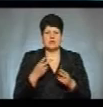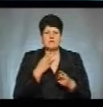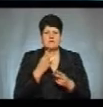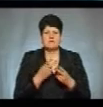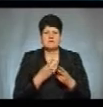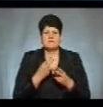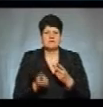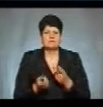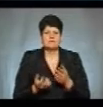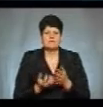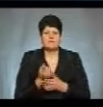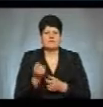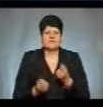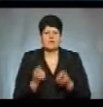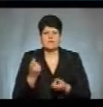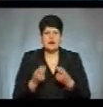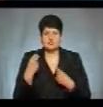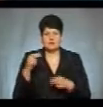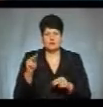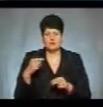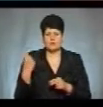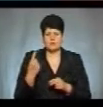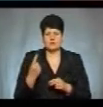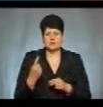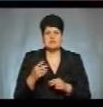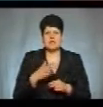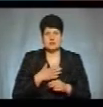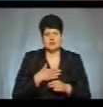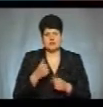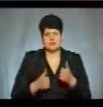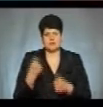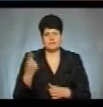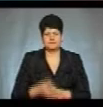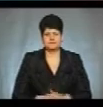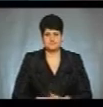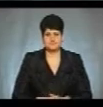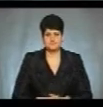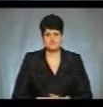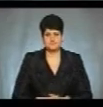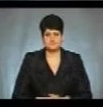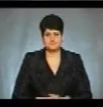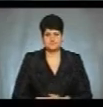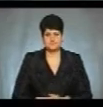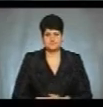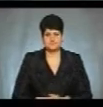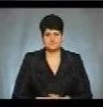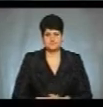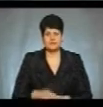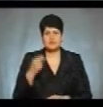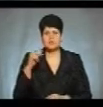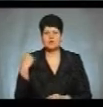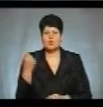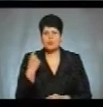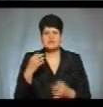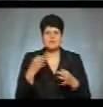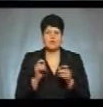виявляють найкращих чемпіонів наших змагань. Ірина Терлюк, Оксана Галіяш, новини. Чемпіонат області